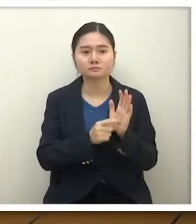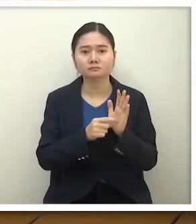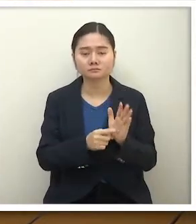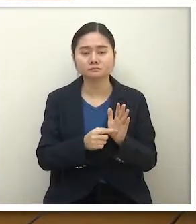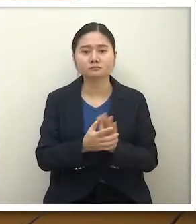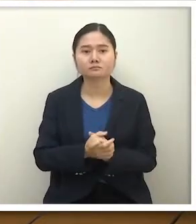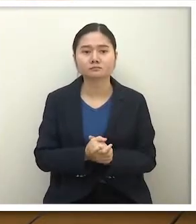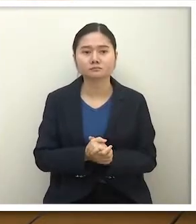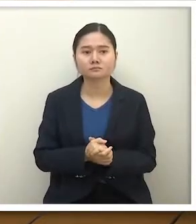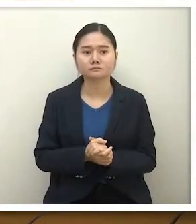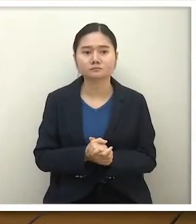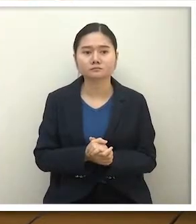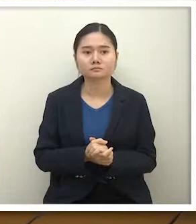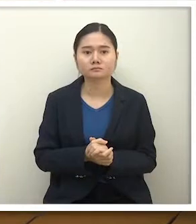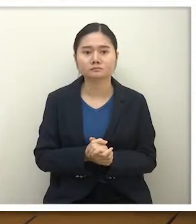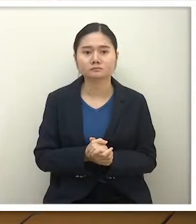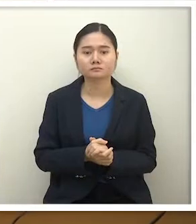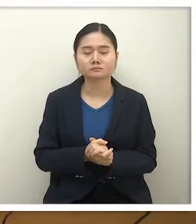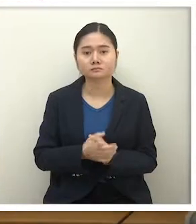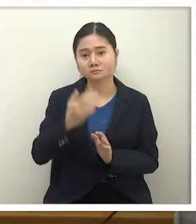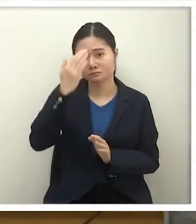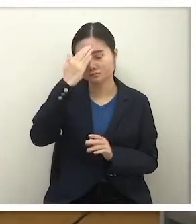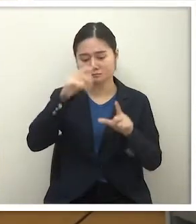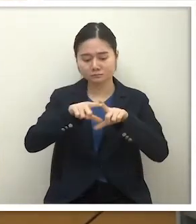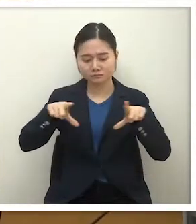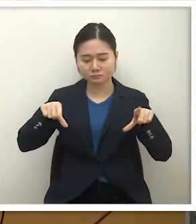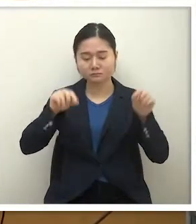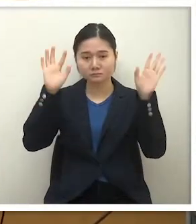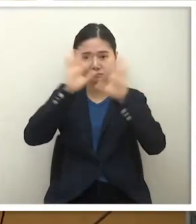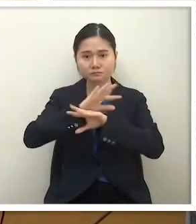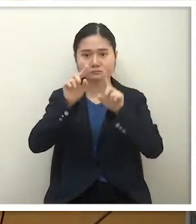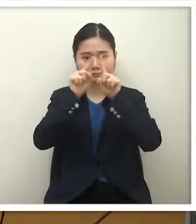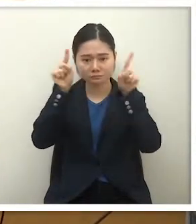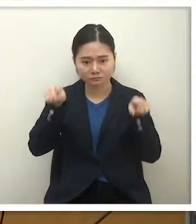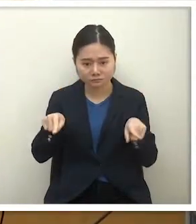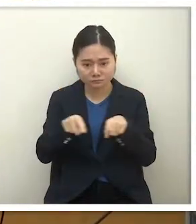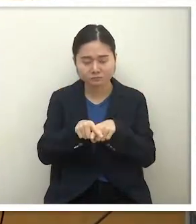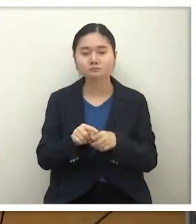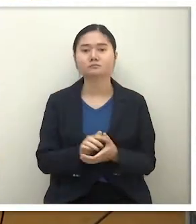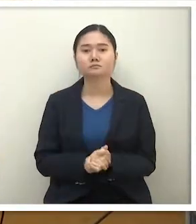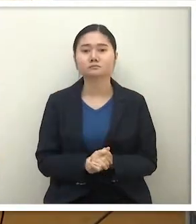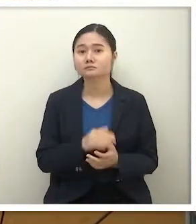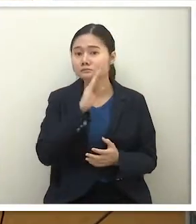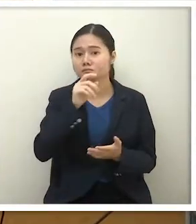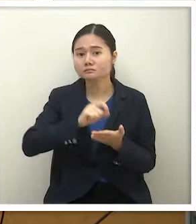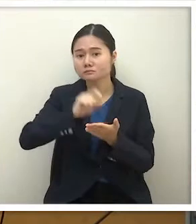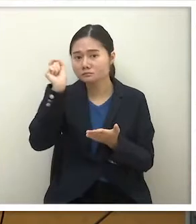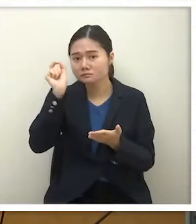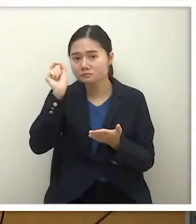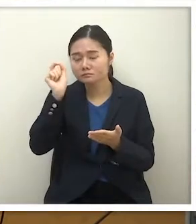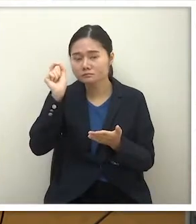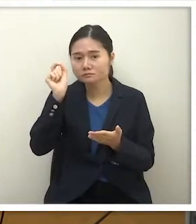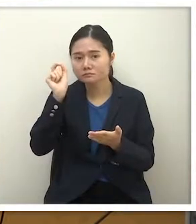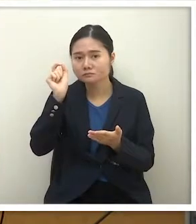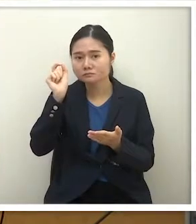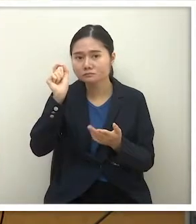เขาจำลองทั้งหน้าเพจเนี้ยเป็น1หน้าจอหมายความว่าถ้าเรายกเมาส์ขึ้นไปบนสุดเ